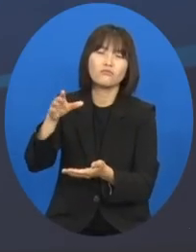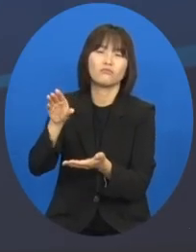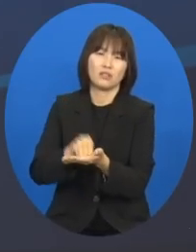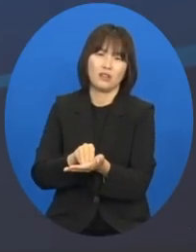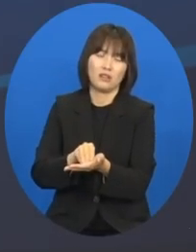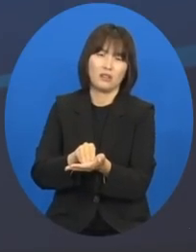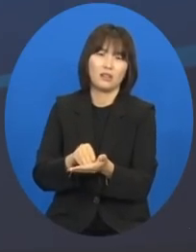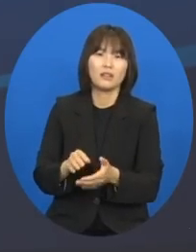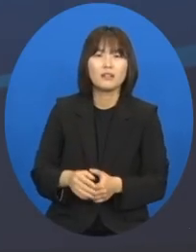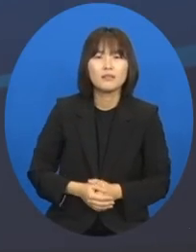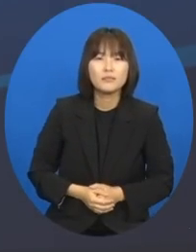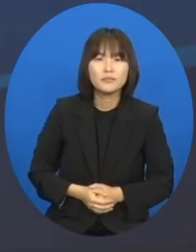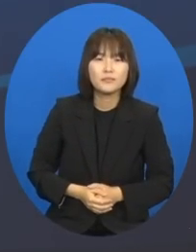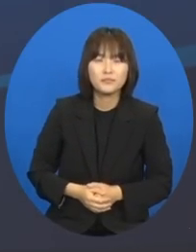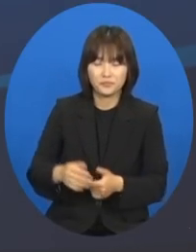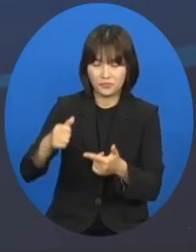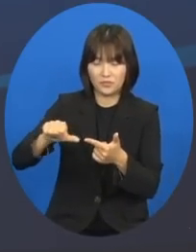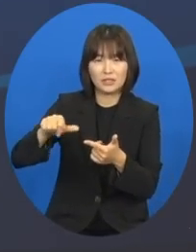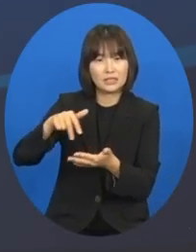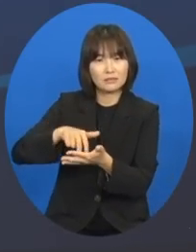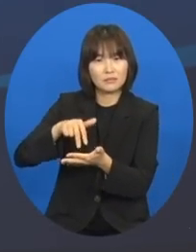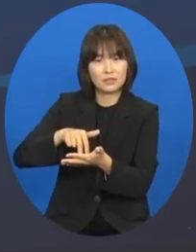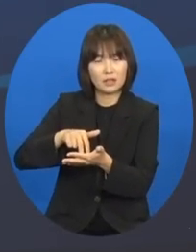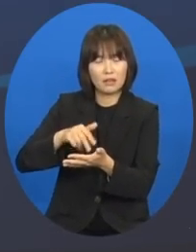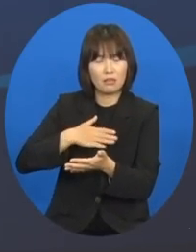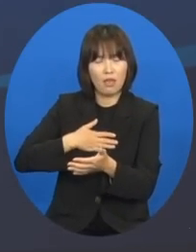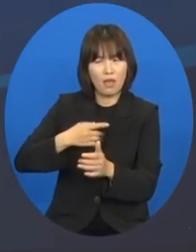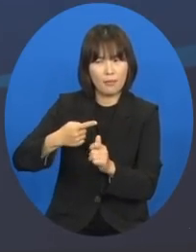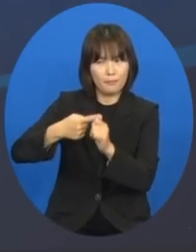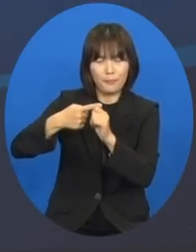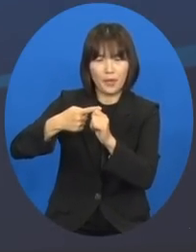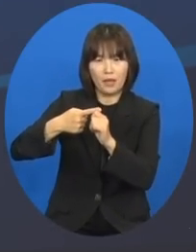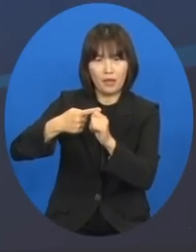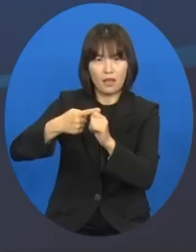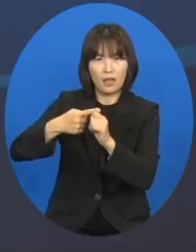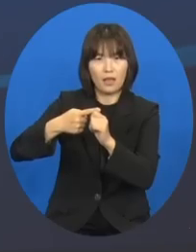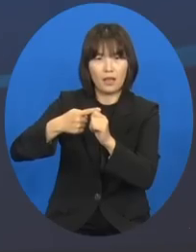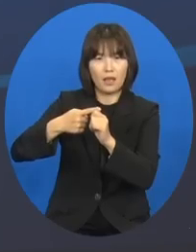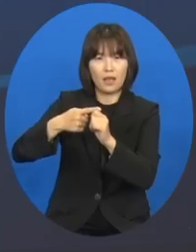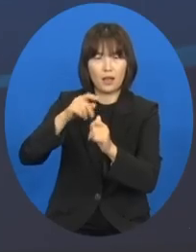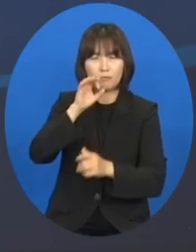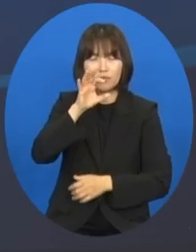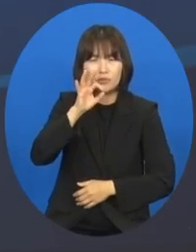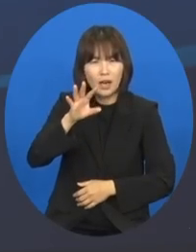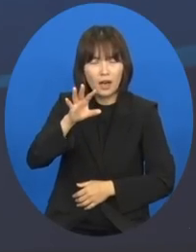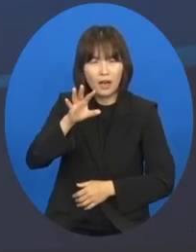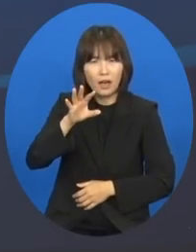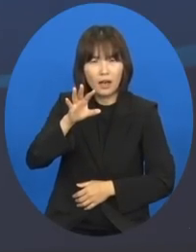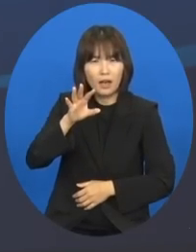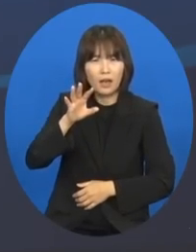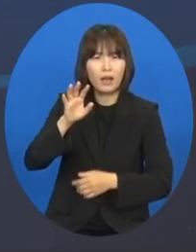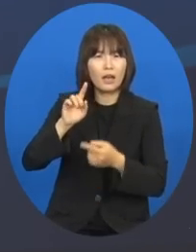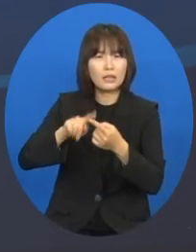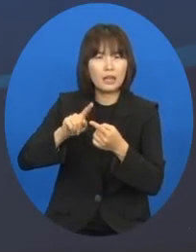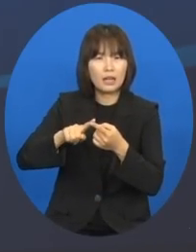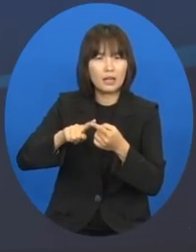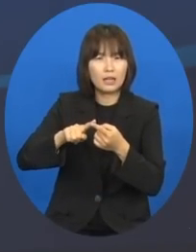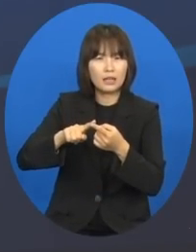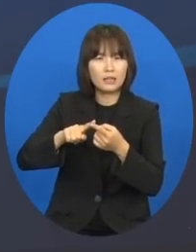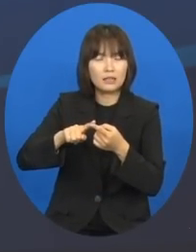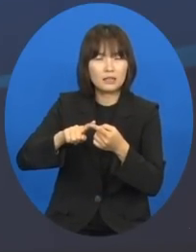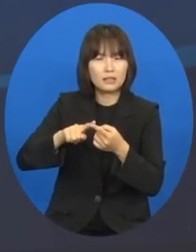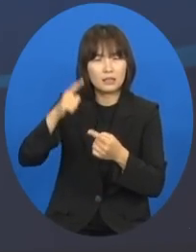세컨드가 느끼는 내가이 집에서 첫 번째가 될 수 없다라는 어떤 근원적인 결핍의 문제 이게 사람을